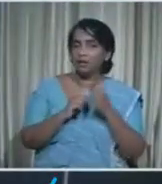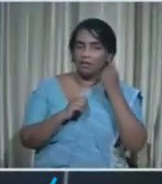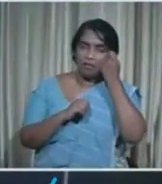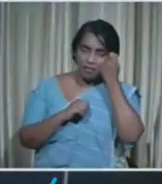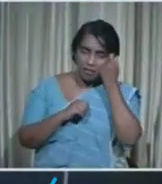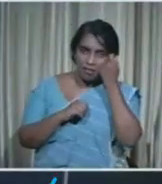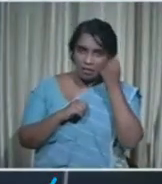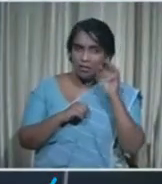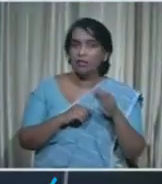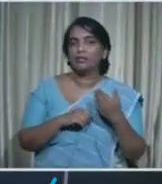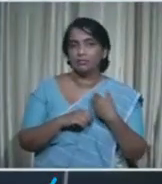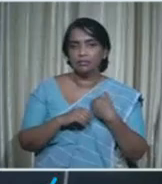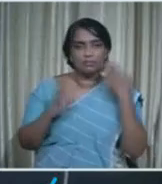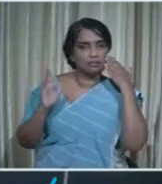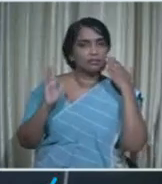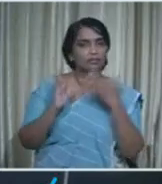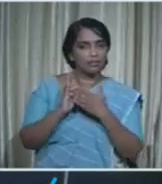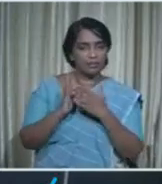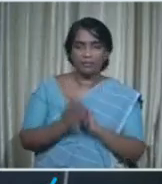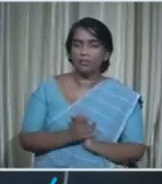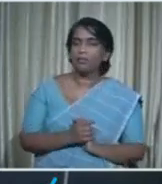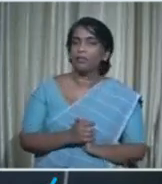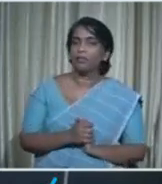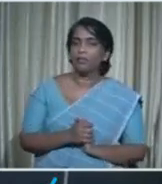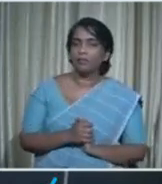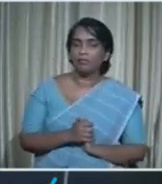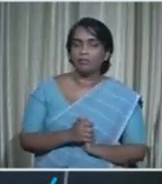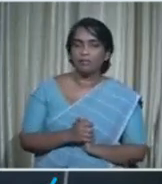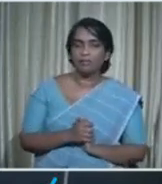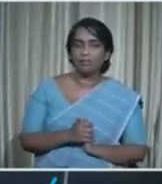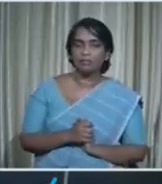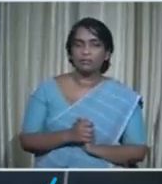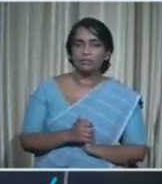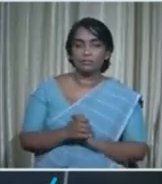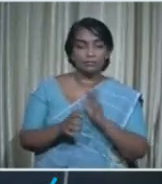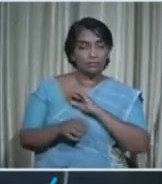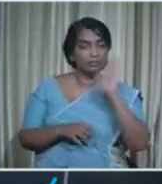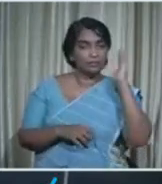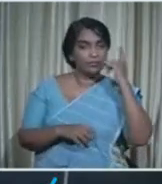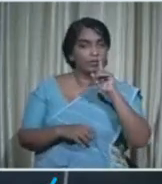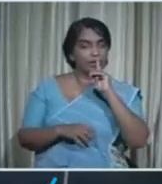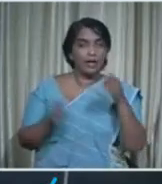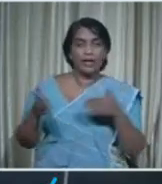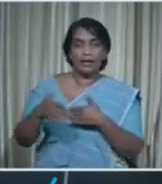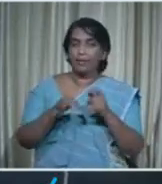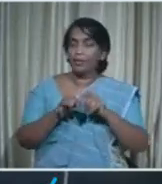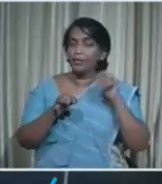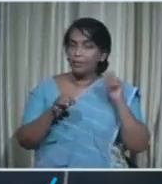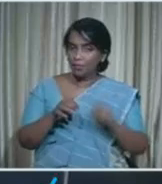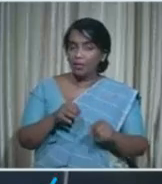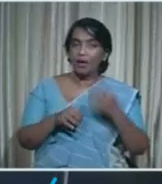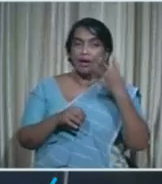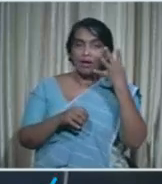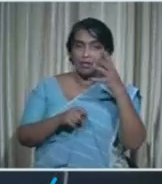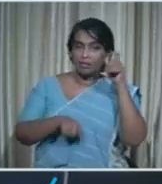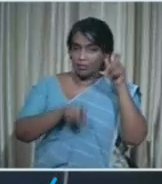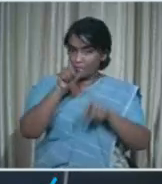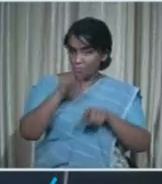Pilibandawa Mage Avadana Yomu Wenne. Visheshayenma Sandahan Karanawa Cabinet Mandalaya Hatara Denekgen